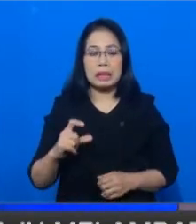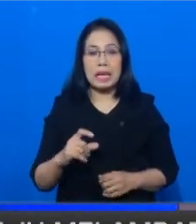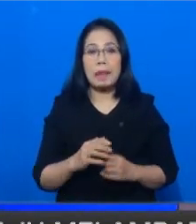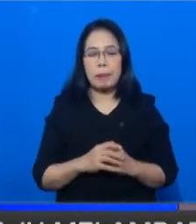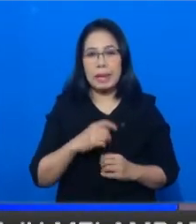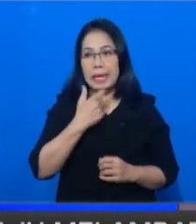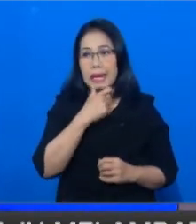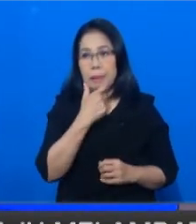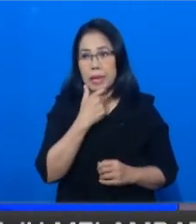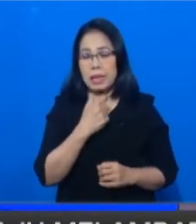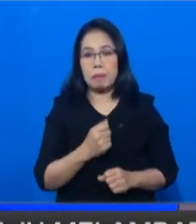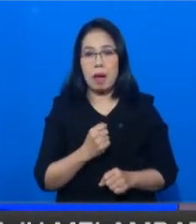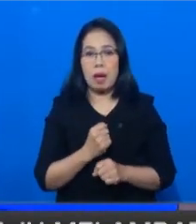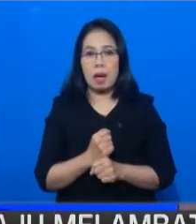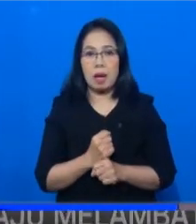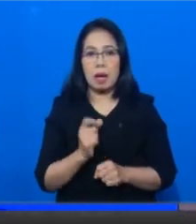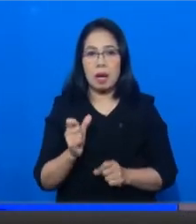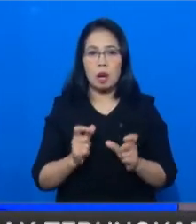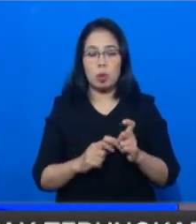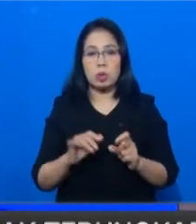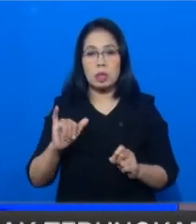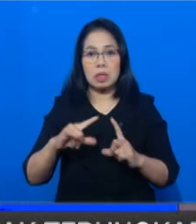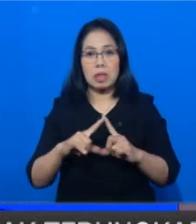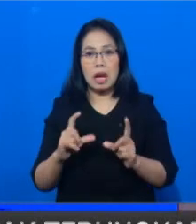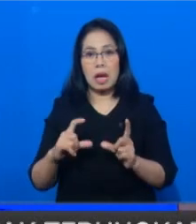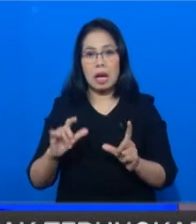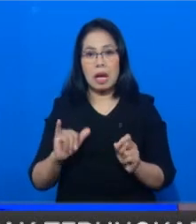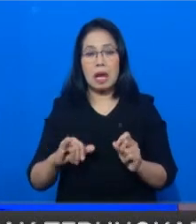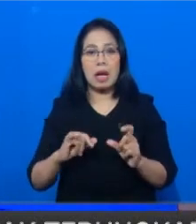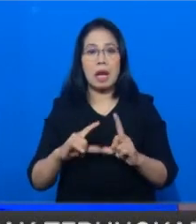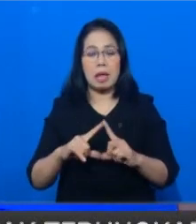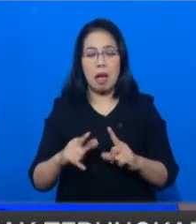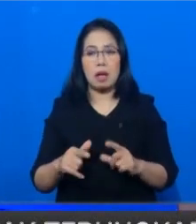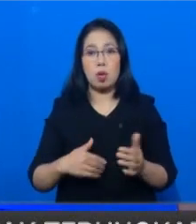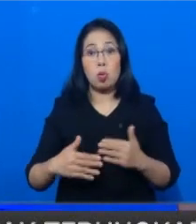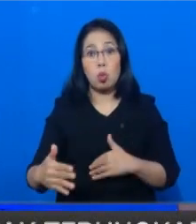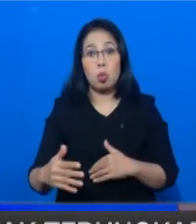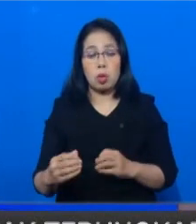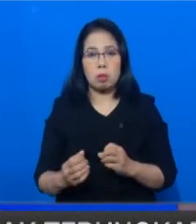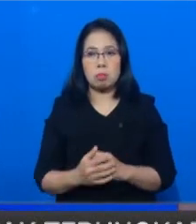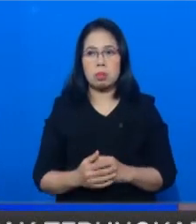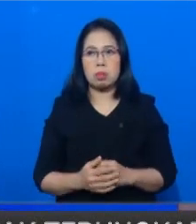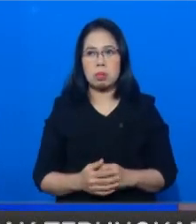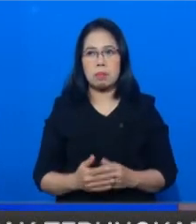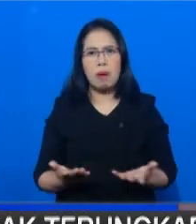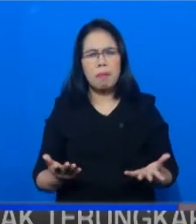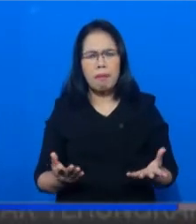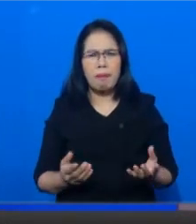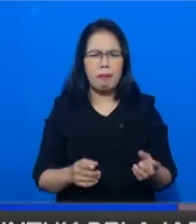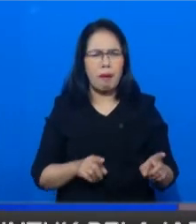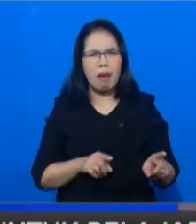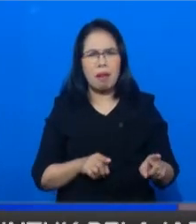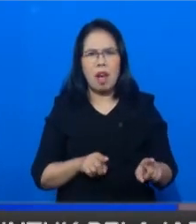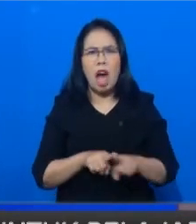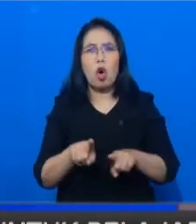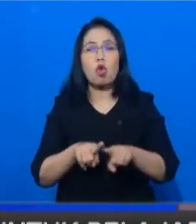PBNU Gus Yahya dan Sekjen PBNU Gus Ipul terus terjadi. Lalu, apa mula seteru antara petinggi PKB dan PBNU